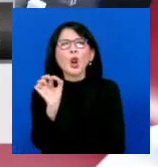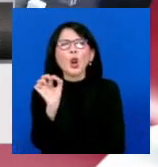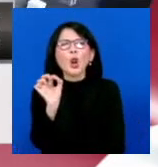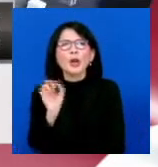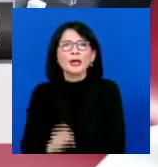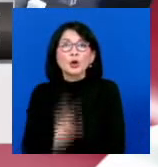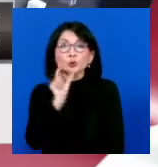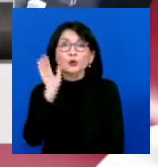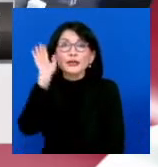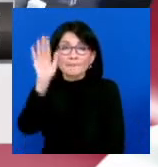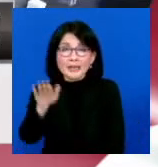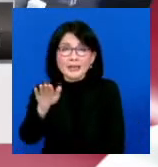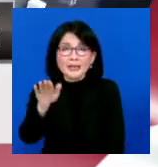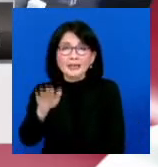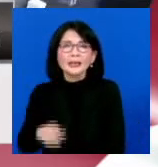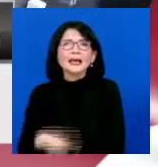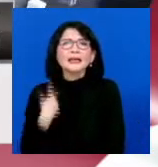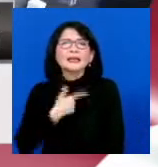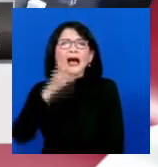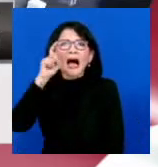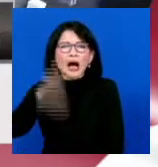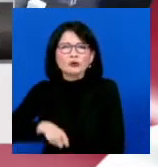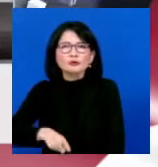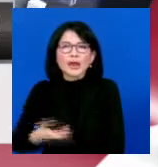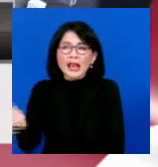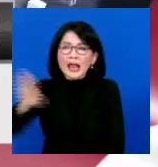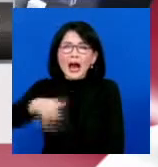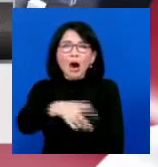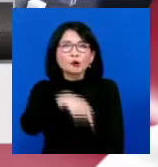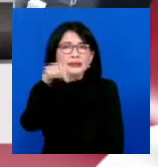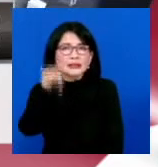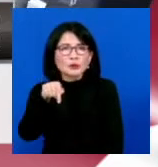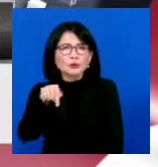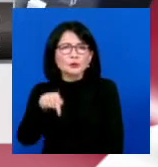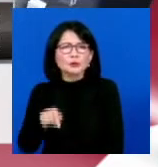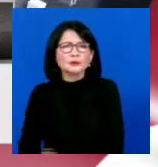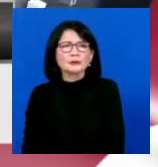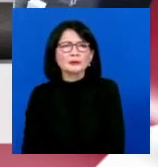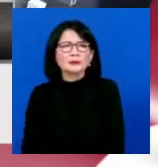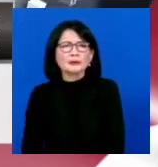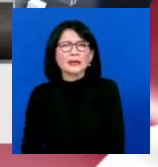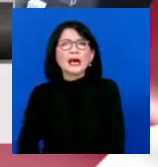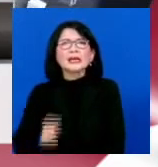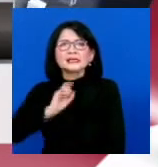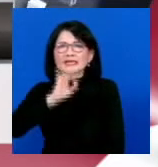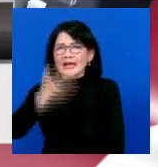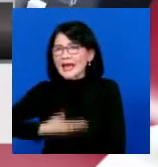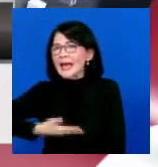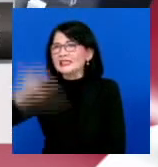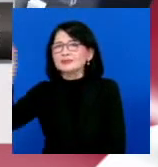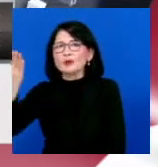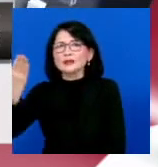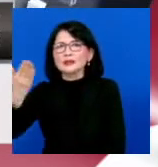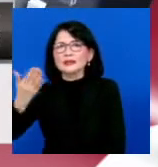itu ke depan kita harus jadikan laut itu tidak saja kita ekspor mentah-mentah